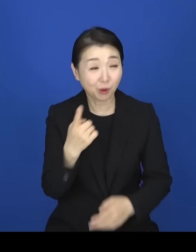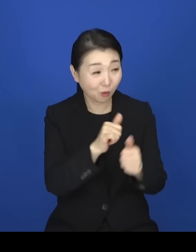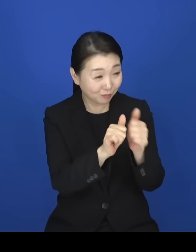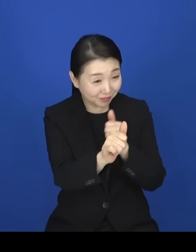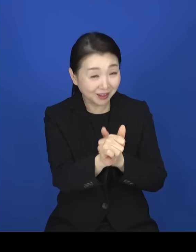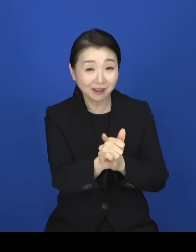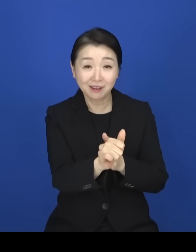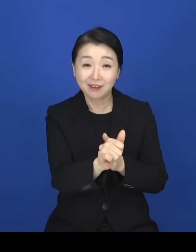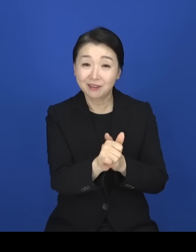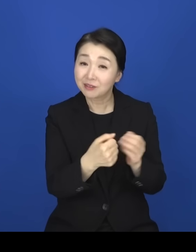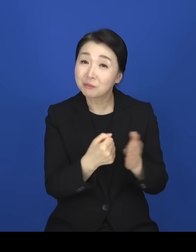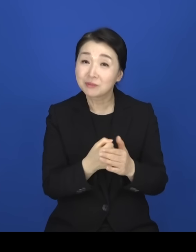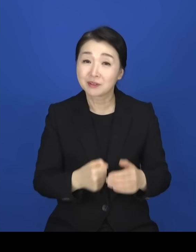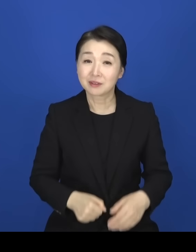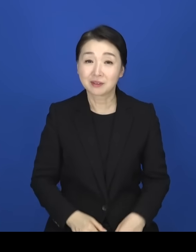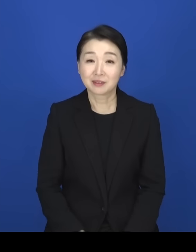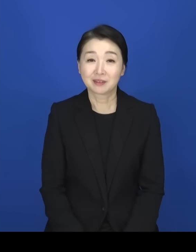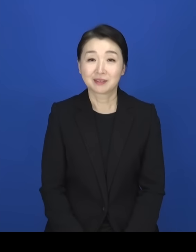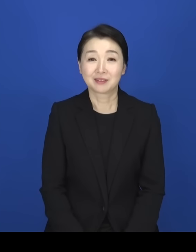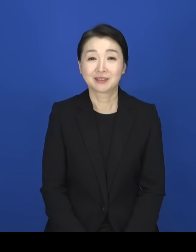하니까 이제 후배들도 있고 하니까.